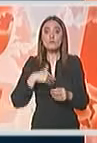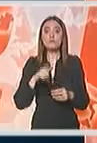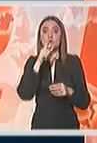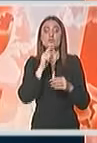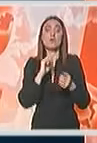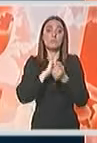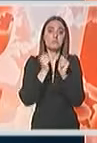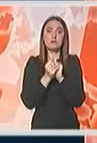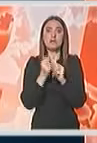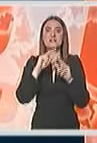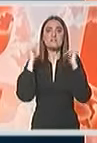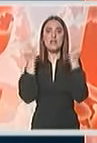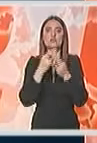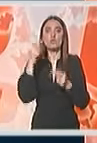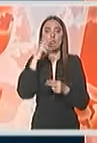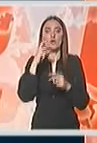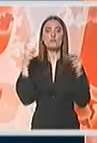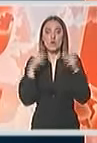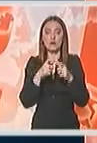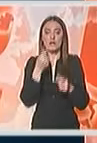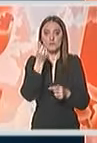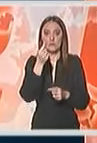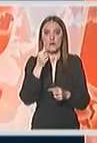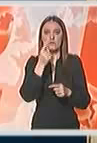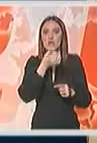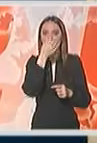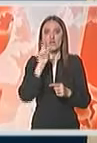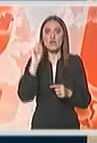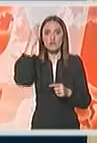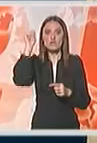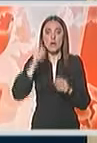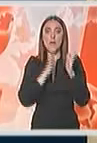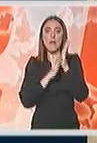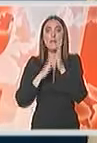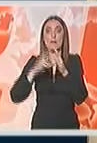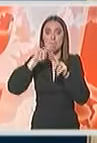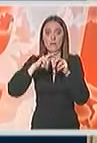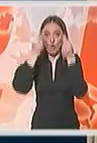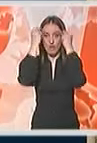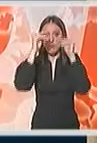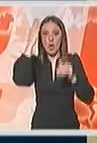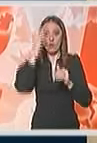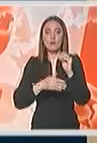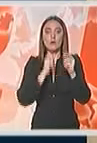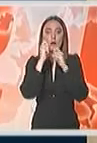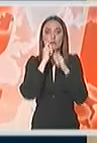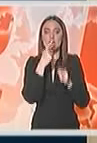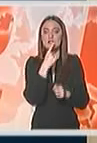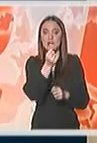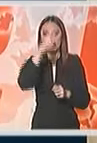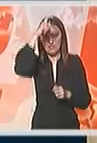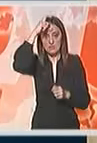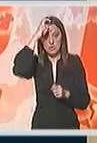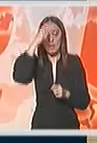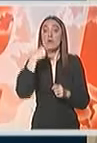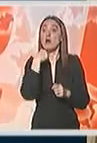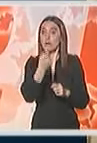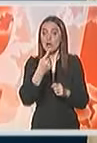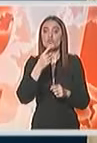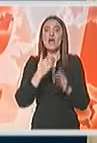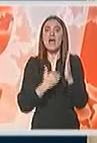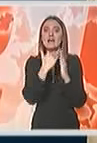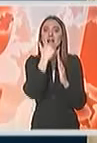prebrodila svetsku finansijsku krizu. U izveštaju izvršnog odbora MMF-a, objavljenog po okončanju konsultacije sa Srbijom, navodi se da